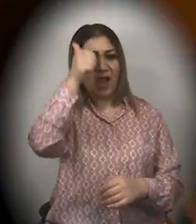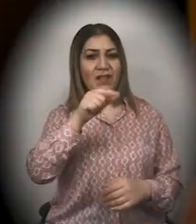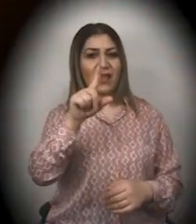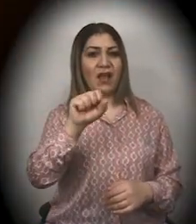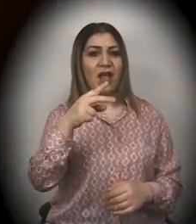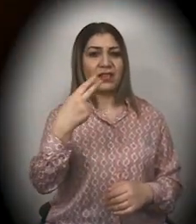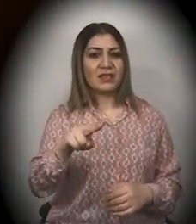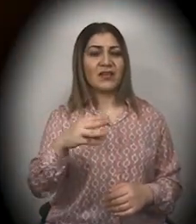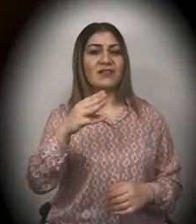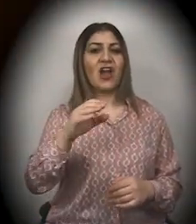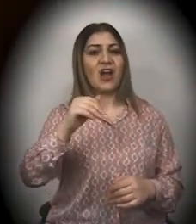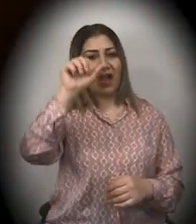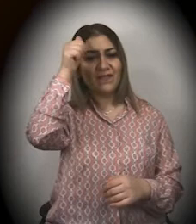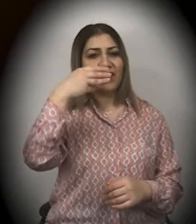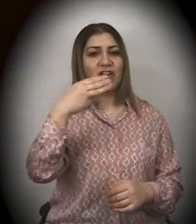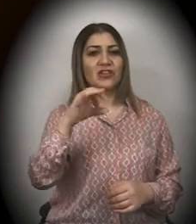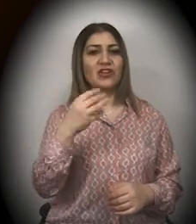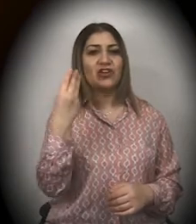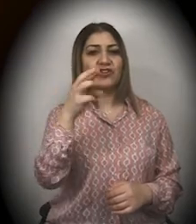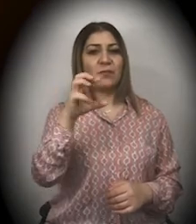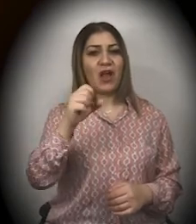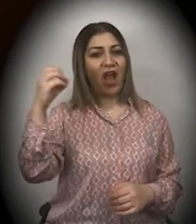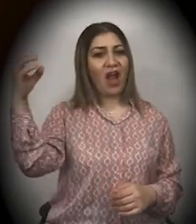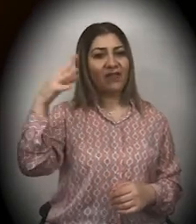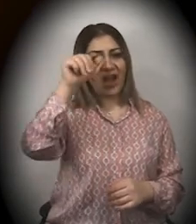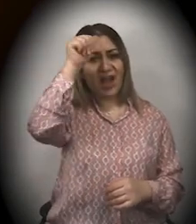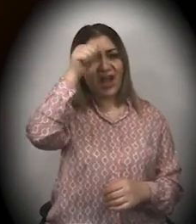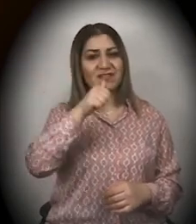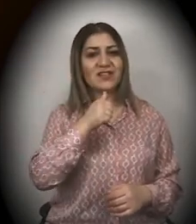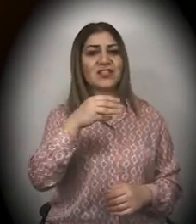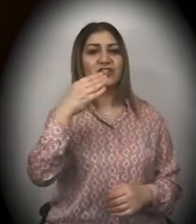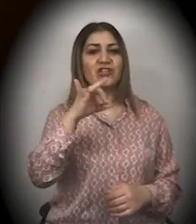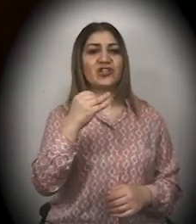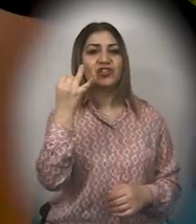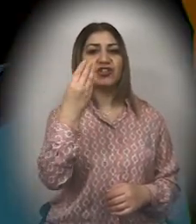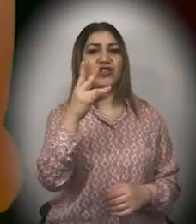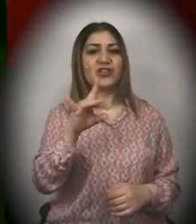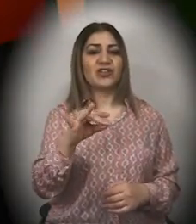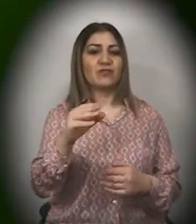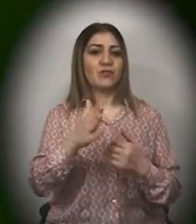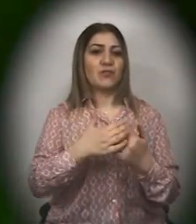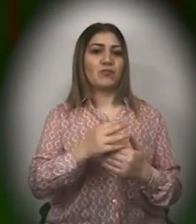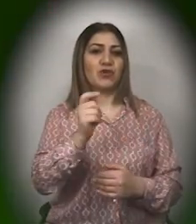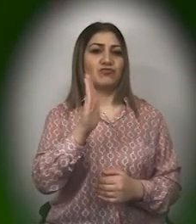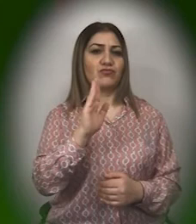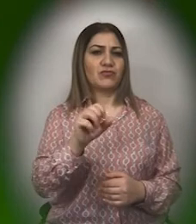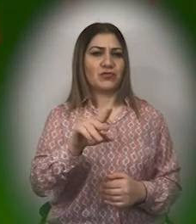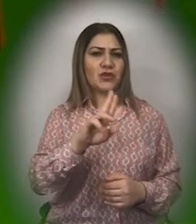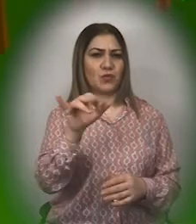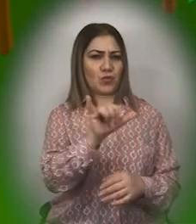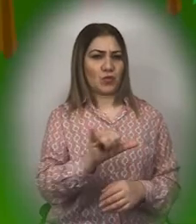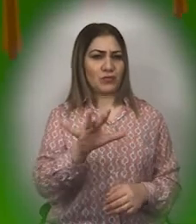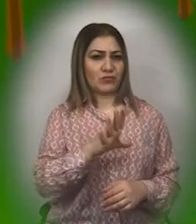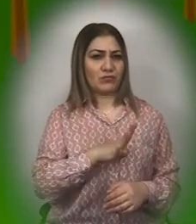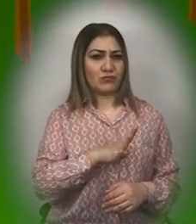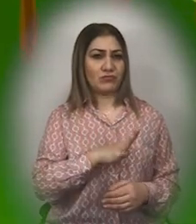կպատժվի ուրարտական տերության գերագույն աստված Խալդի, Տարերքի աստված Թեշեմայի և Արևի աստված Շիվինիի